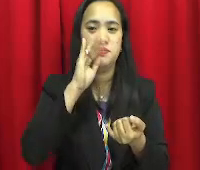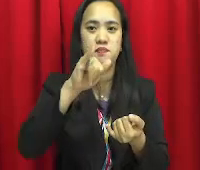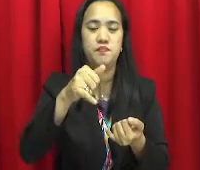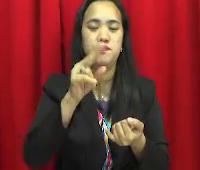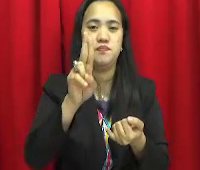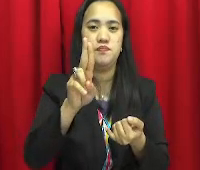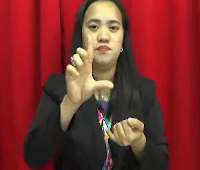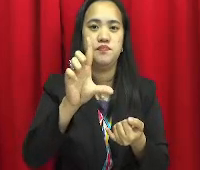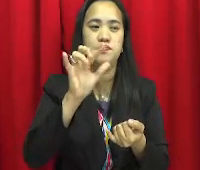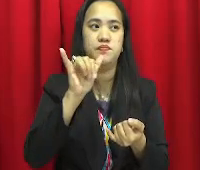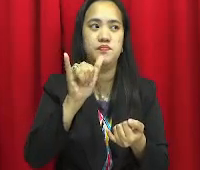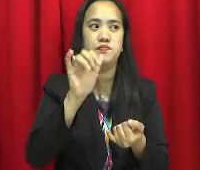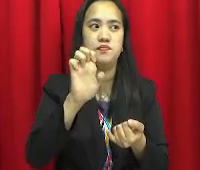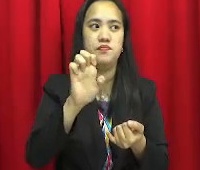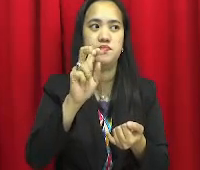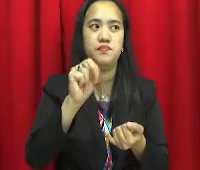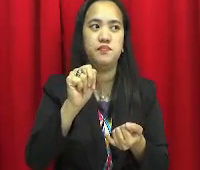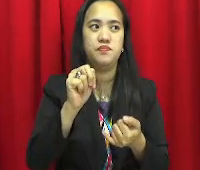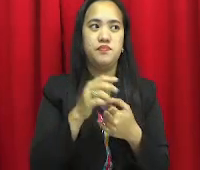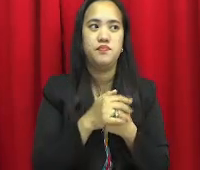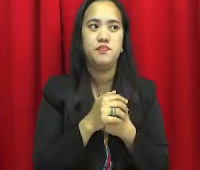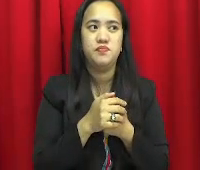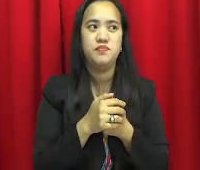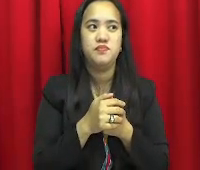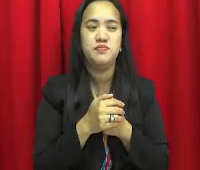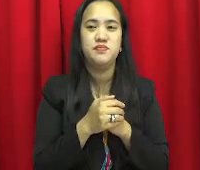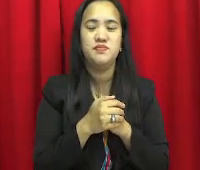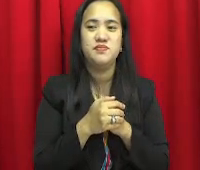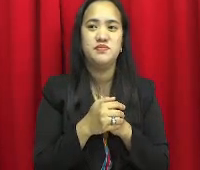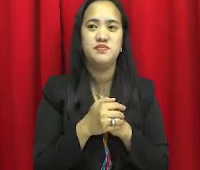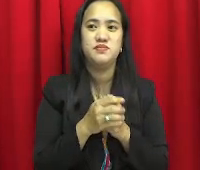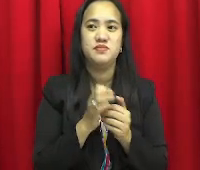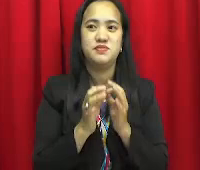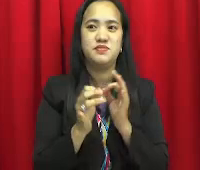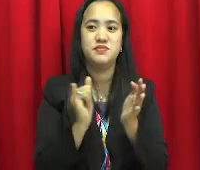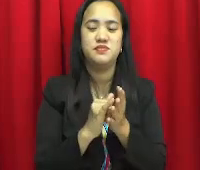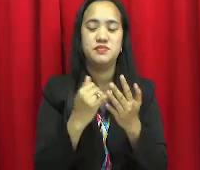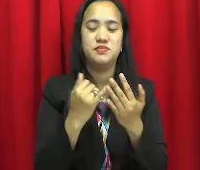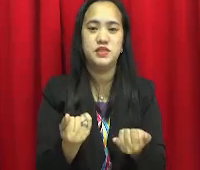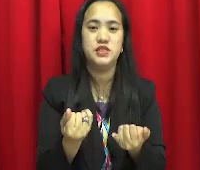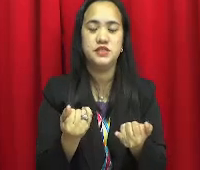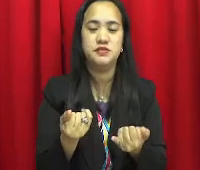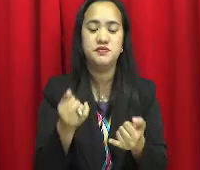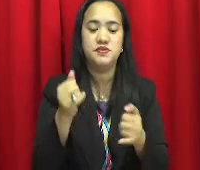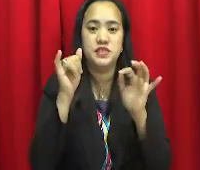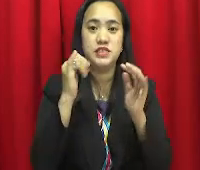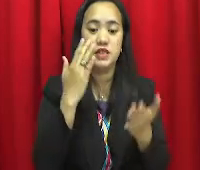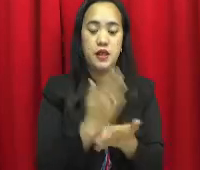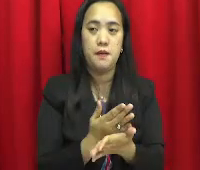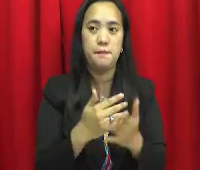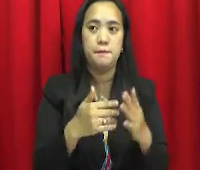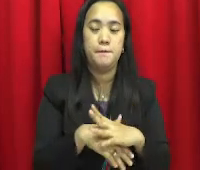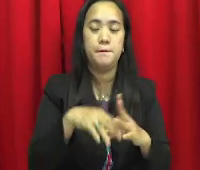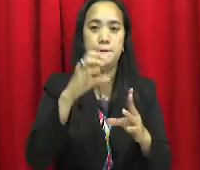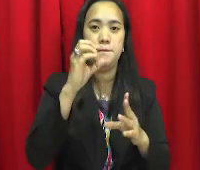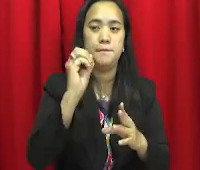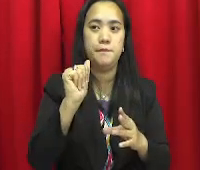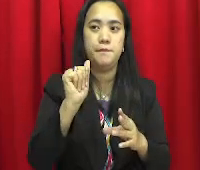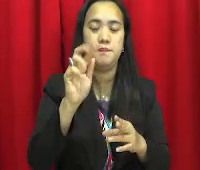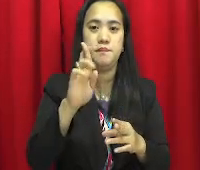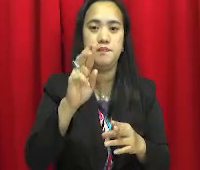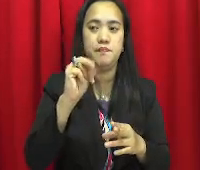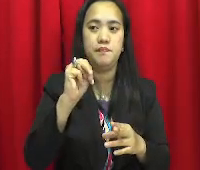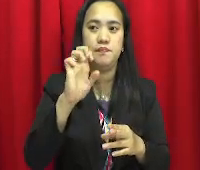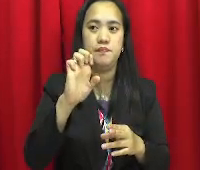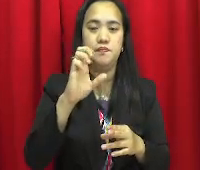eh. Opo. Eh, so, pag tumigil ang operation, tigil ang armed forces. Totoo yan. Totoo po. So, they're the busiest office in the AFP. Yet,